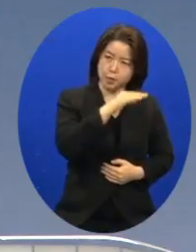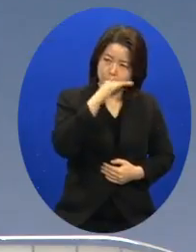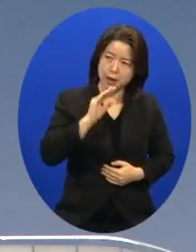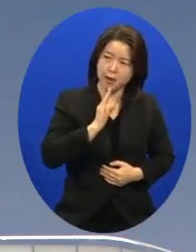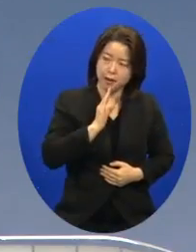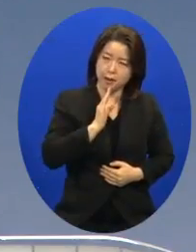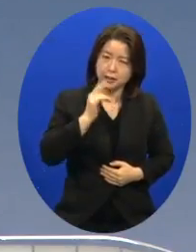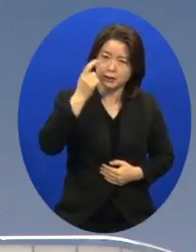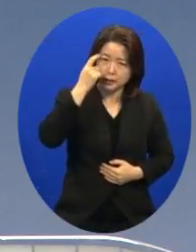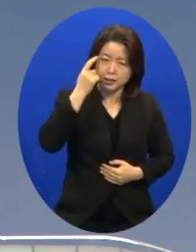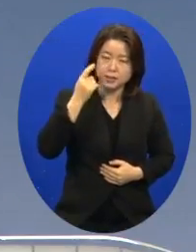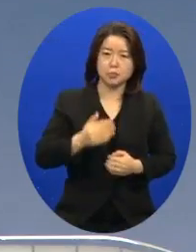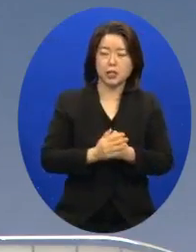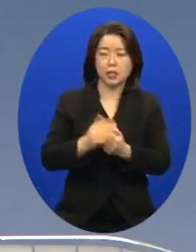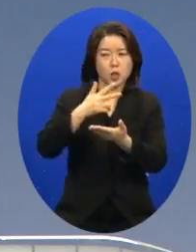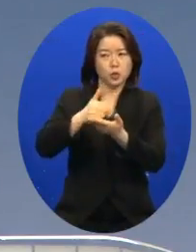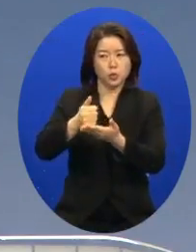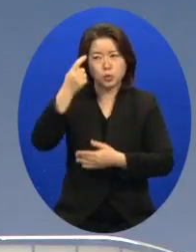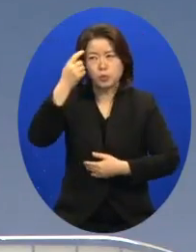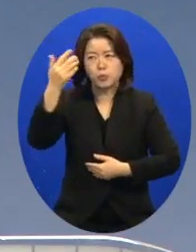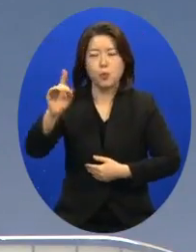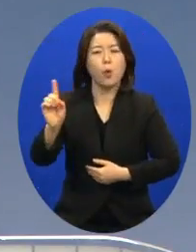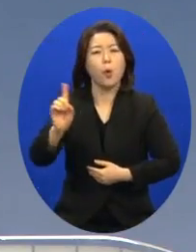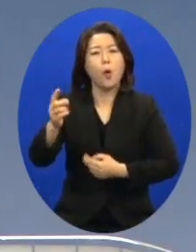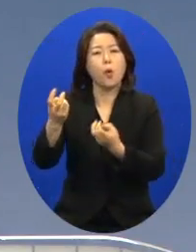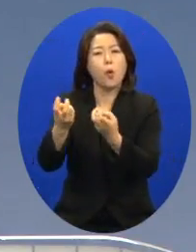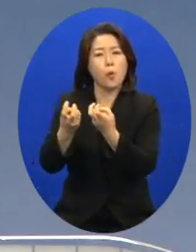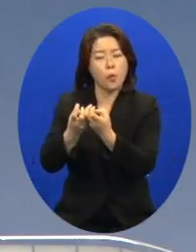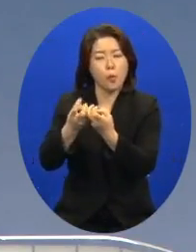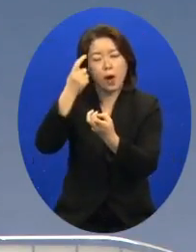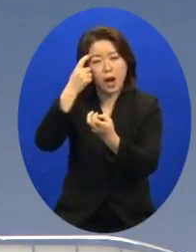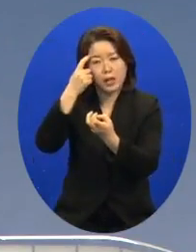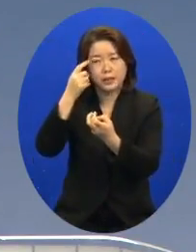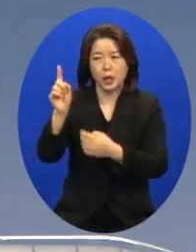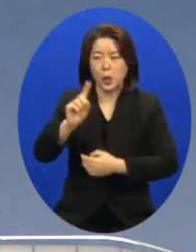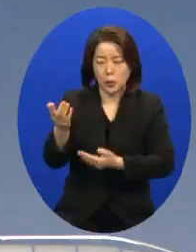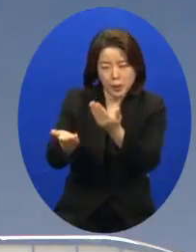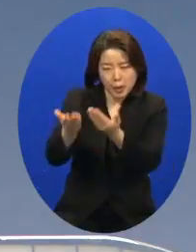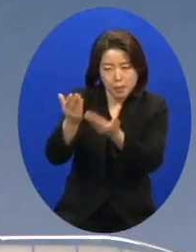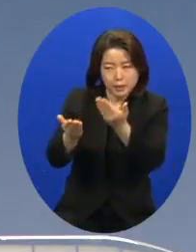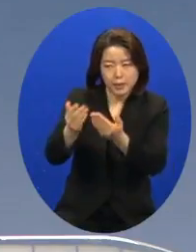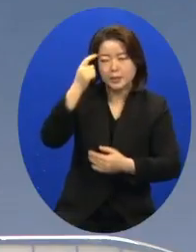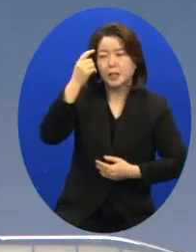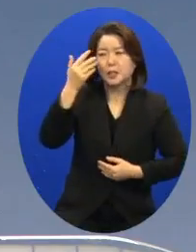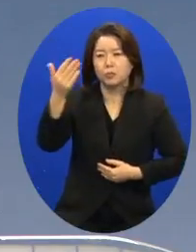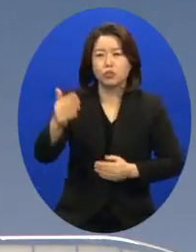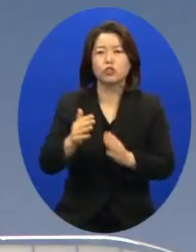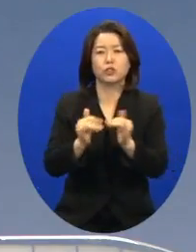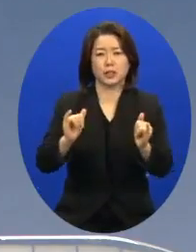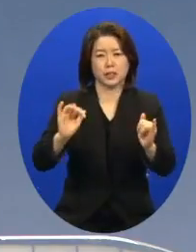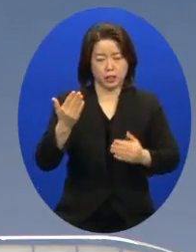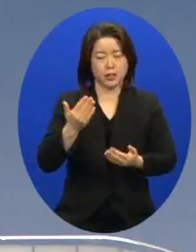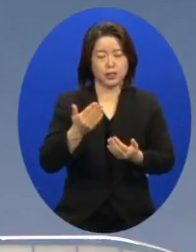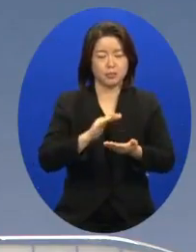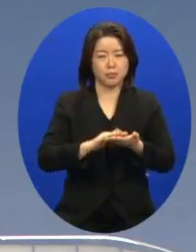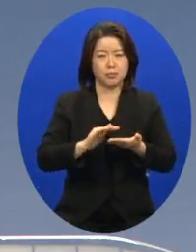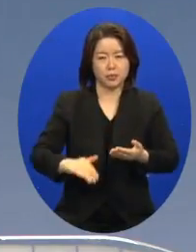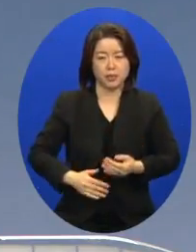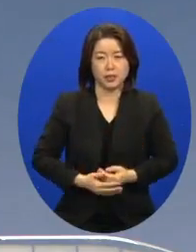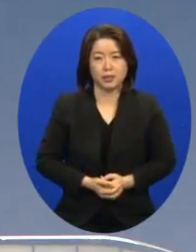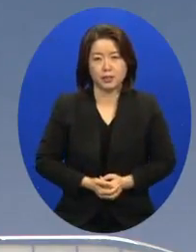지더라도 주님은 어떻게 보시는지 주님을 어떻게 판단 하신 지를 묻는 자가 되어야 합니다